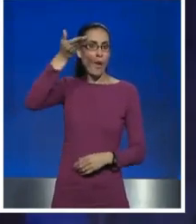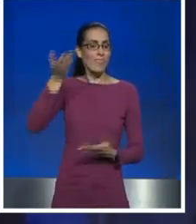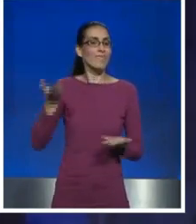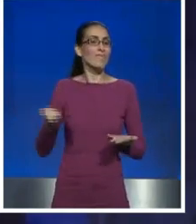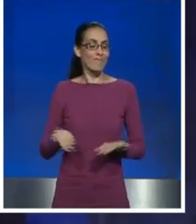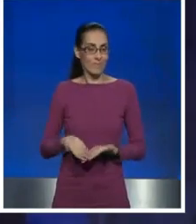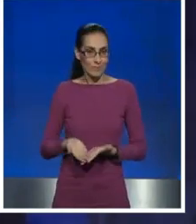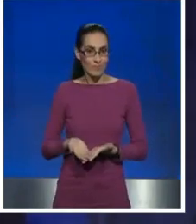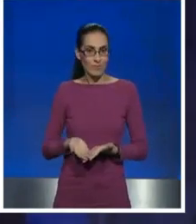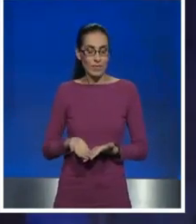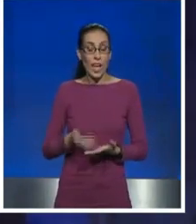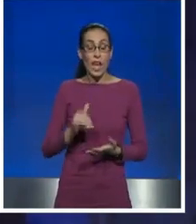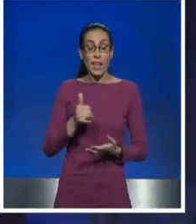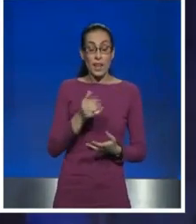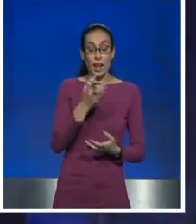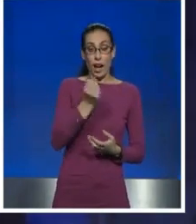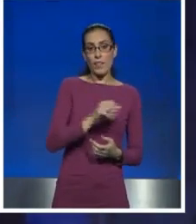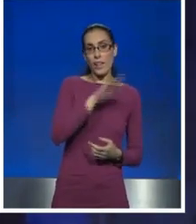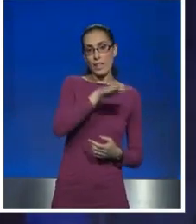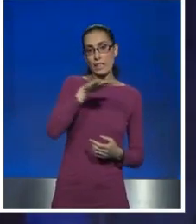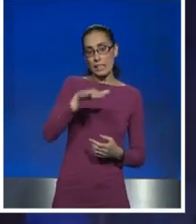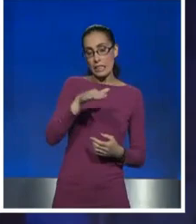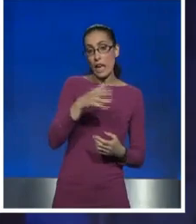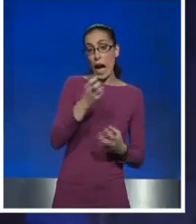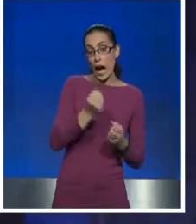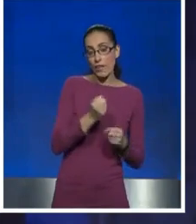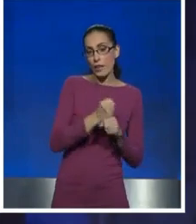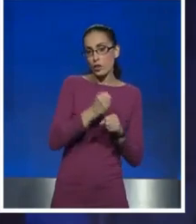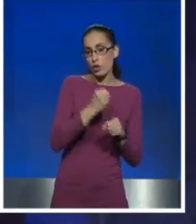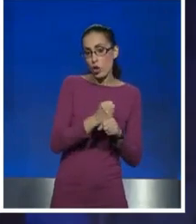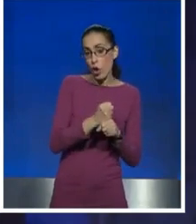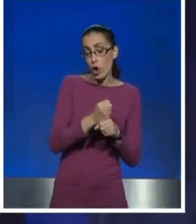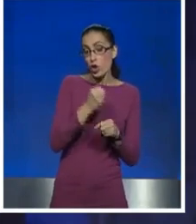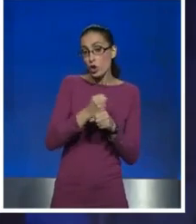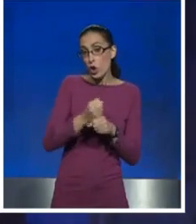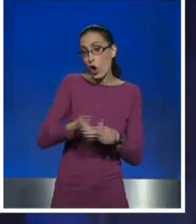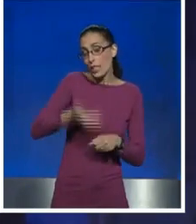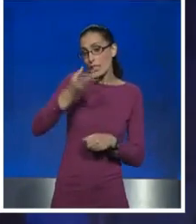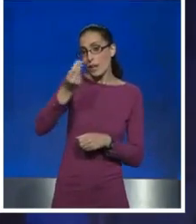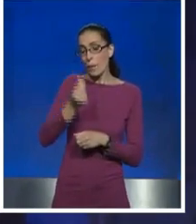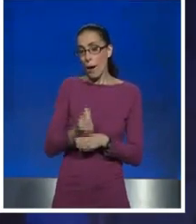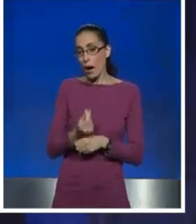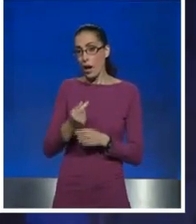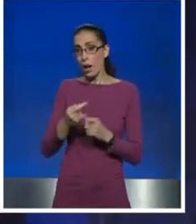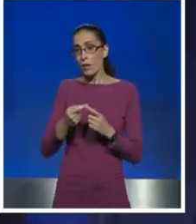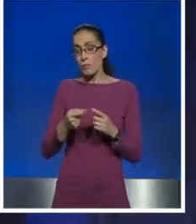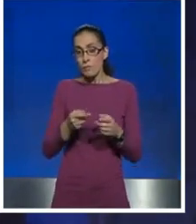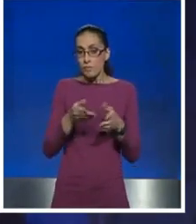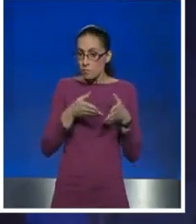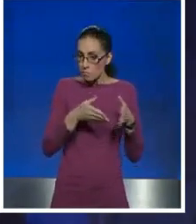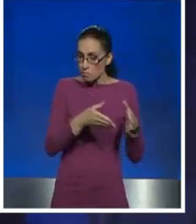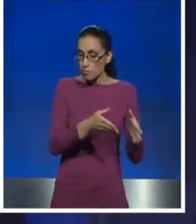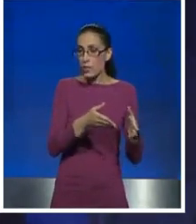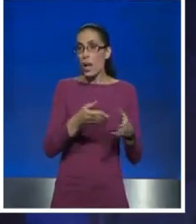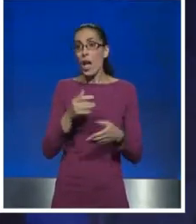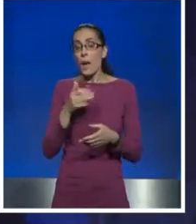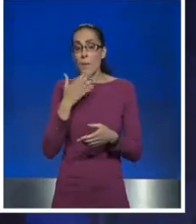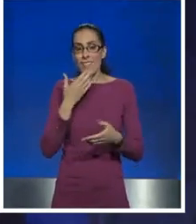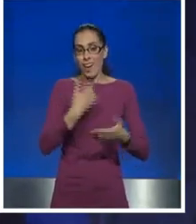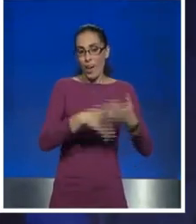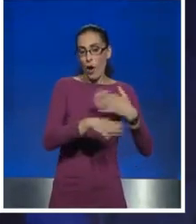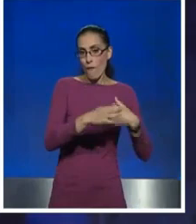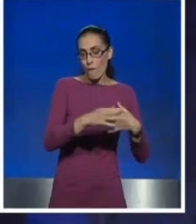Mela l-ħaddiem tfisser il-paga. Mela fejjem is-supply and demand għall-ispejjeż ħallini qed imxi waħedha. U